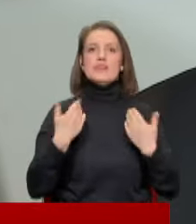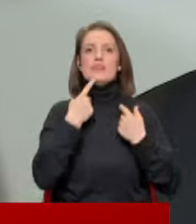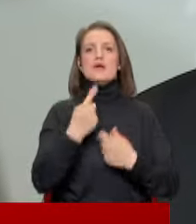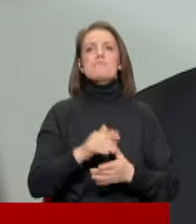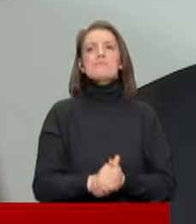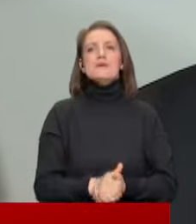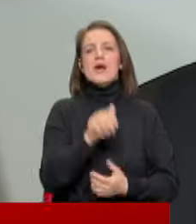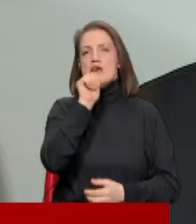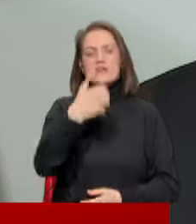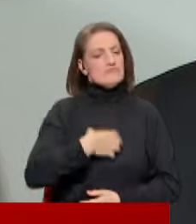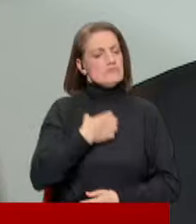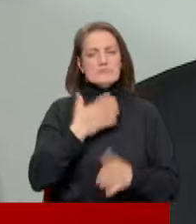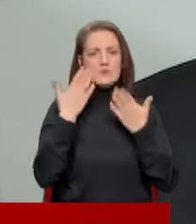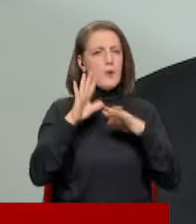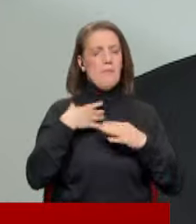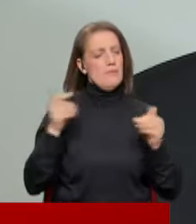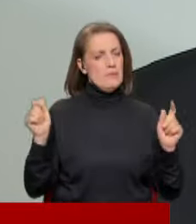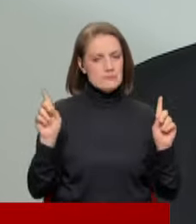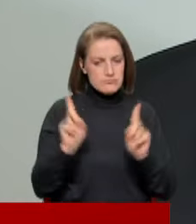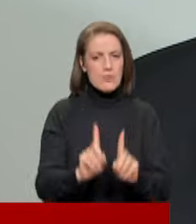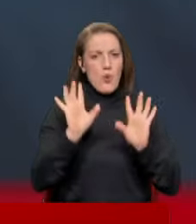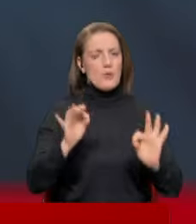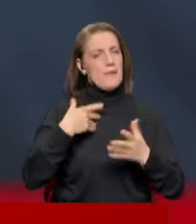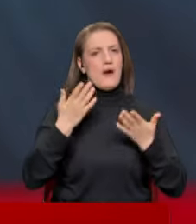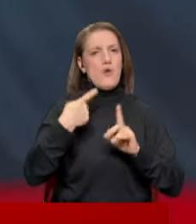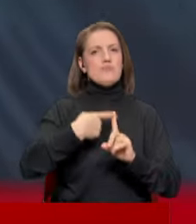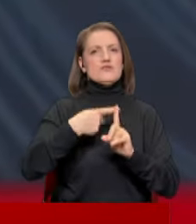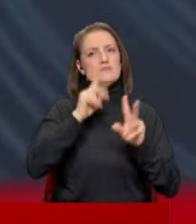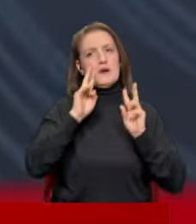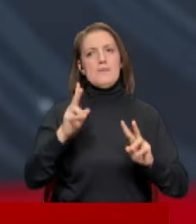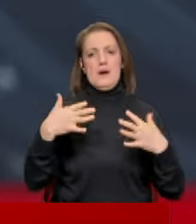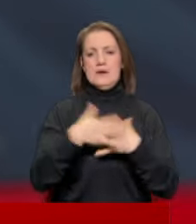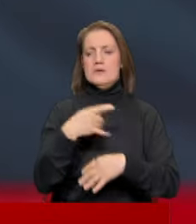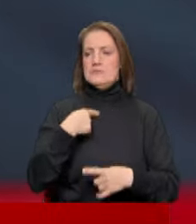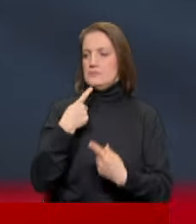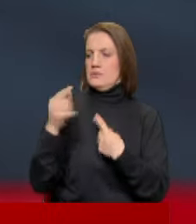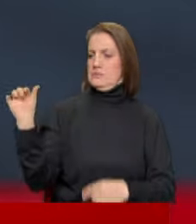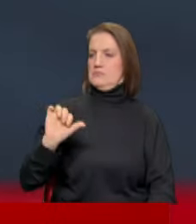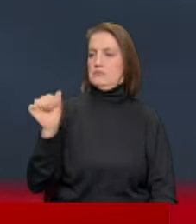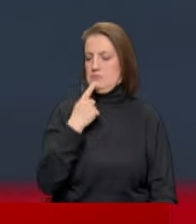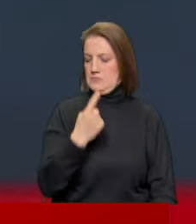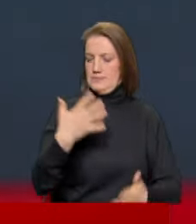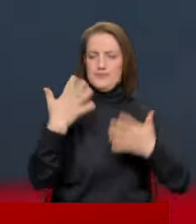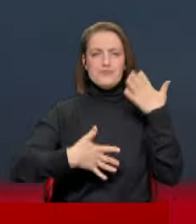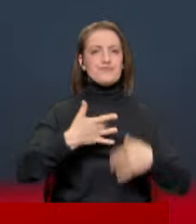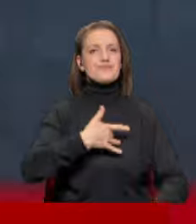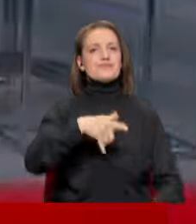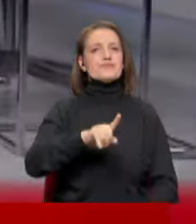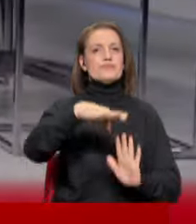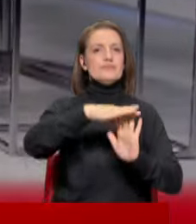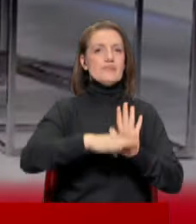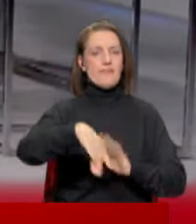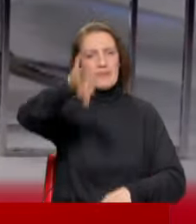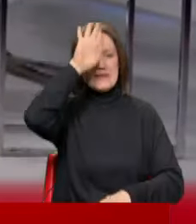derim iş tereddütsüz olumlu karşılarım akşam benimle konuşam di televizyonda canlı yayında